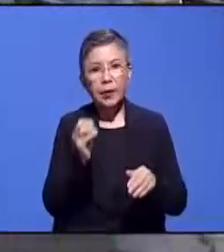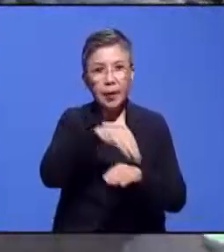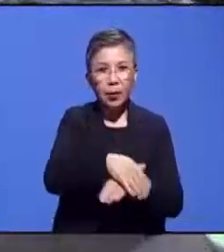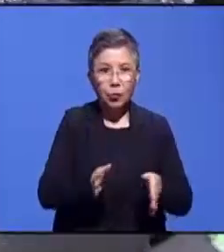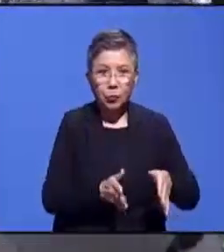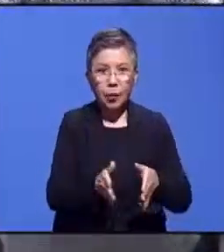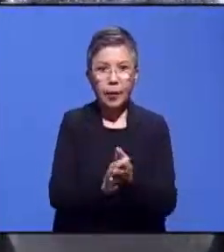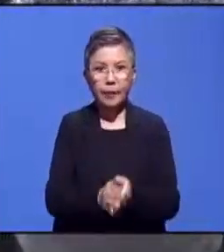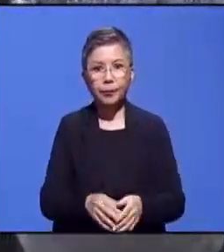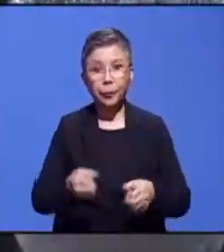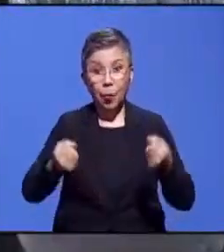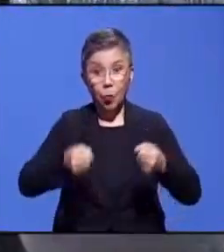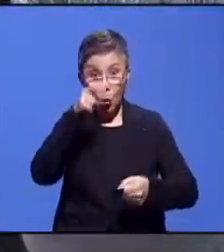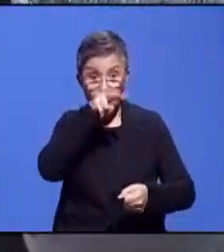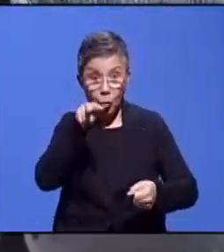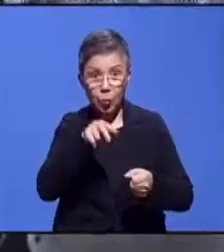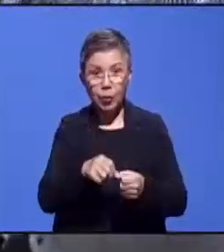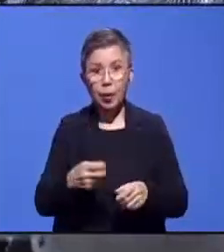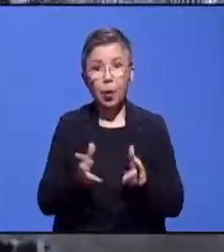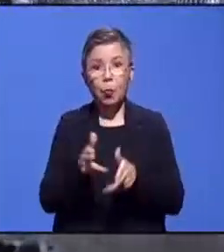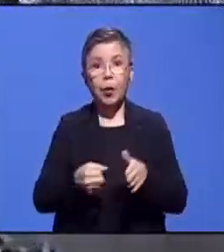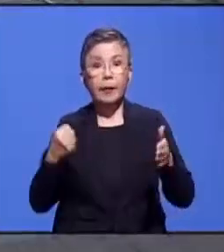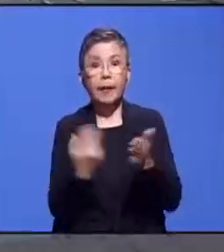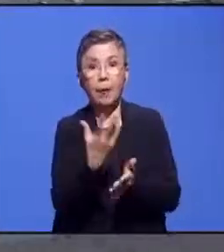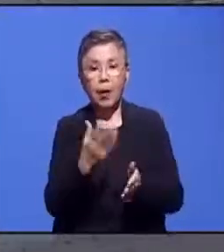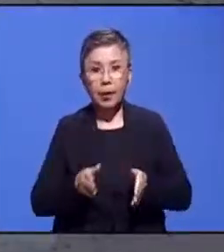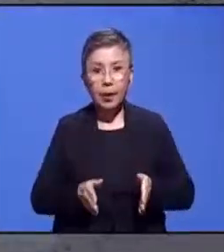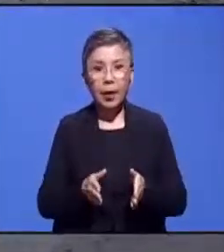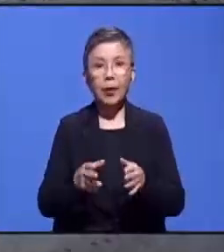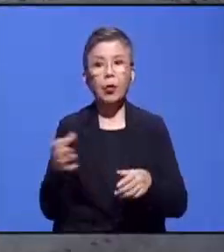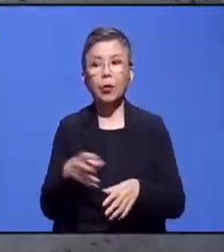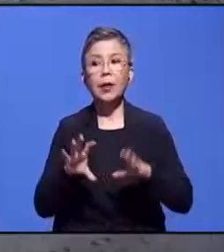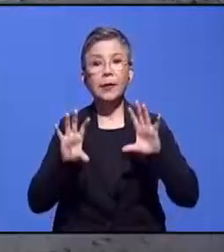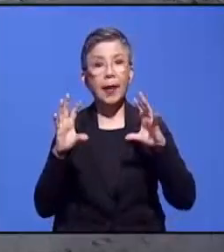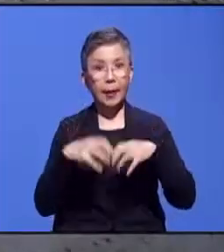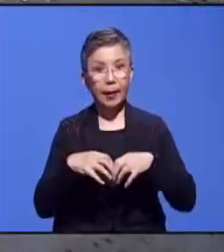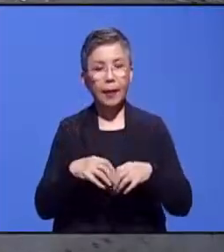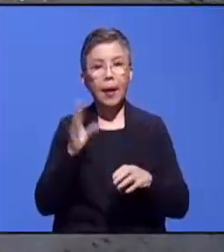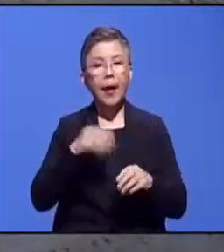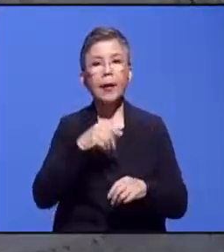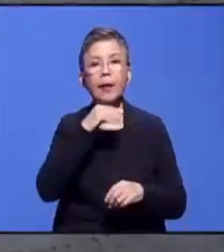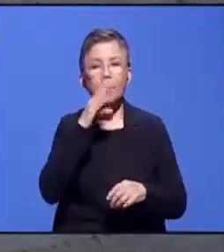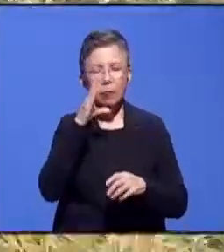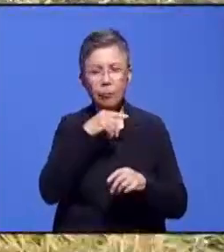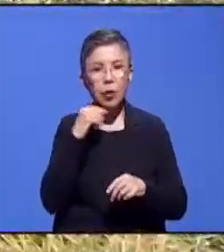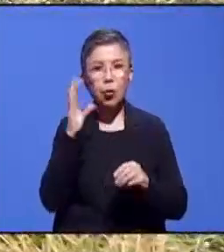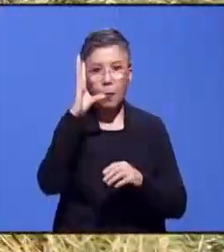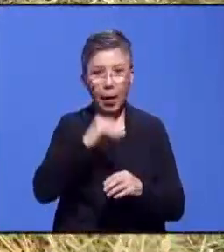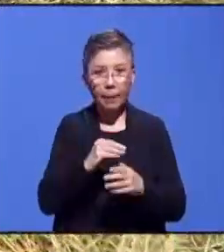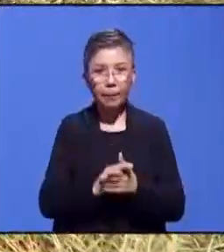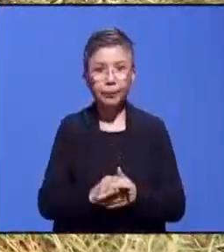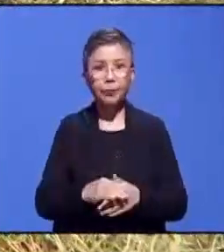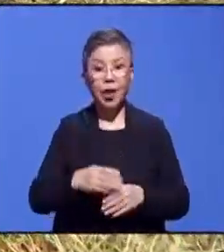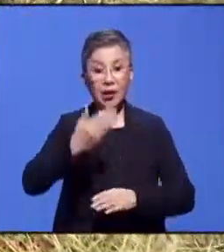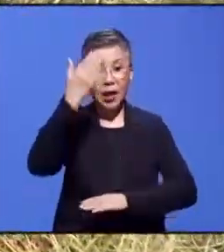Pasca kecelakaan maut, mobil patroli tertabrak kereta api di desa Kalimacan, Sragen, Jawa Tengah, Minggu malam. Senin pagi, petugas menutup sementara